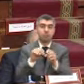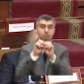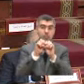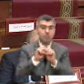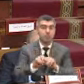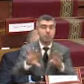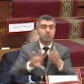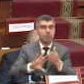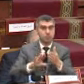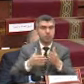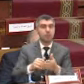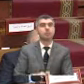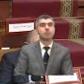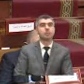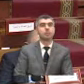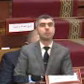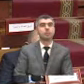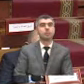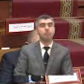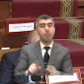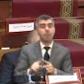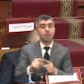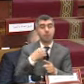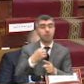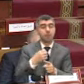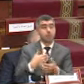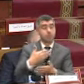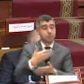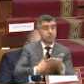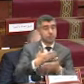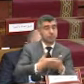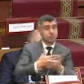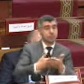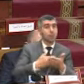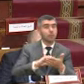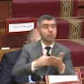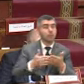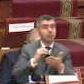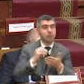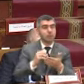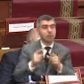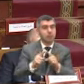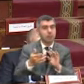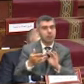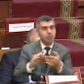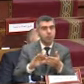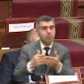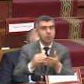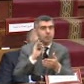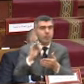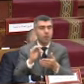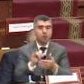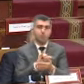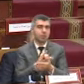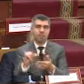على يعني البيانات المفتوحه، علم البيانات يعني، ولا ما كنهضرش على الرقمنه لا روبوتيزاسيون او لا ديجيتيزاسيون دون لو